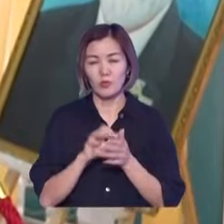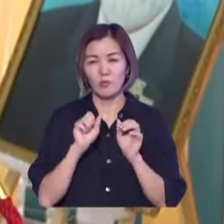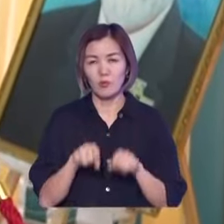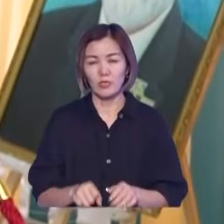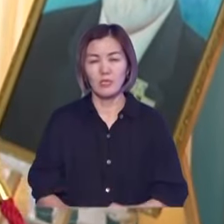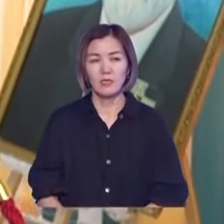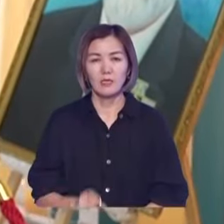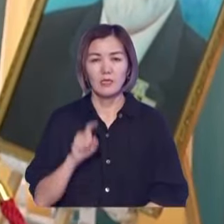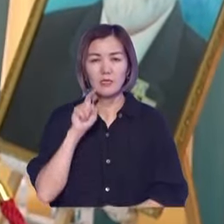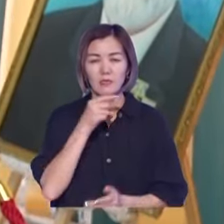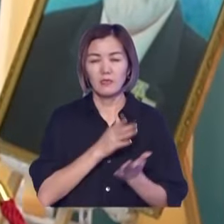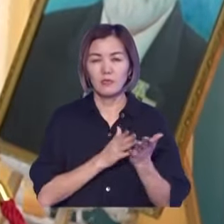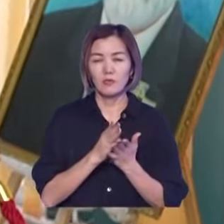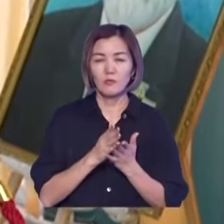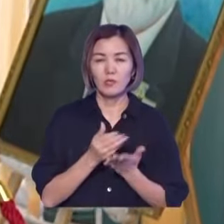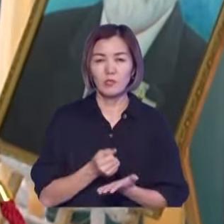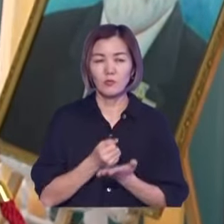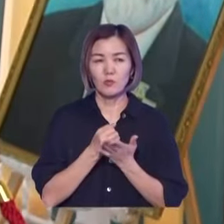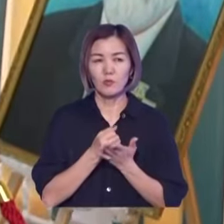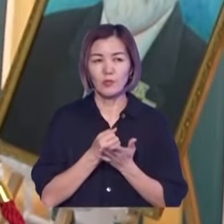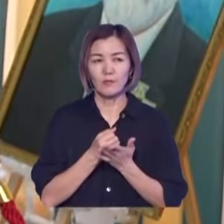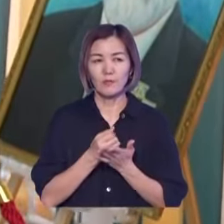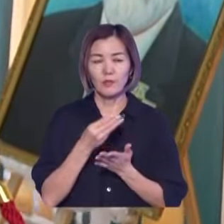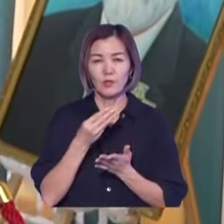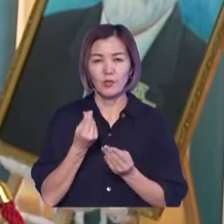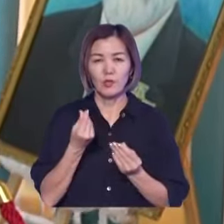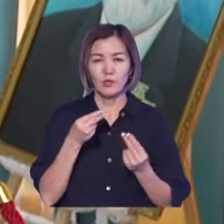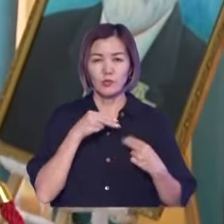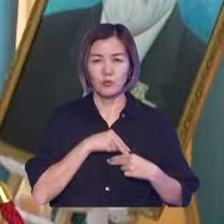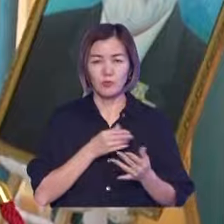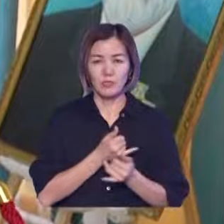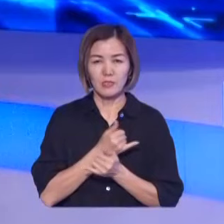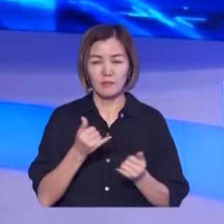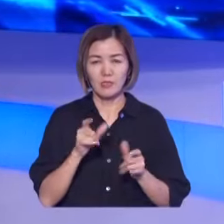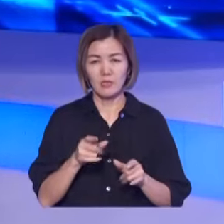көтеруге үлес қосқан үлкен азаматтардың фотогалереясын көрдік.